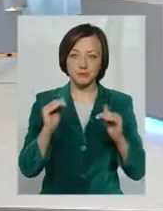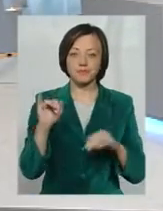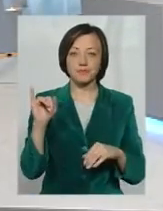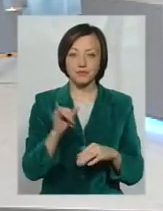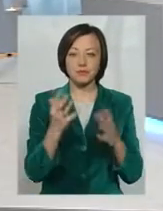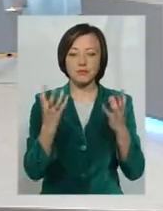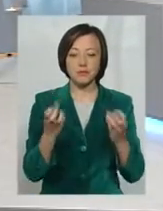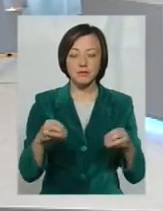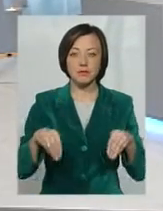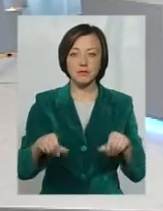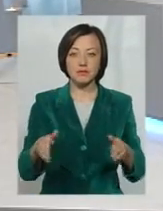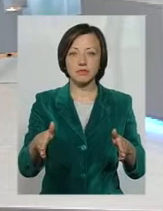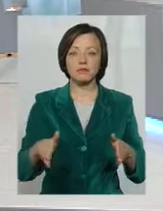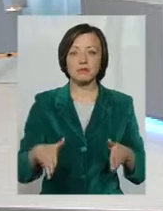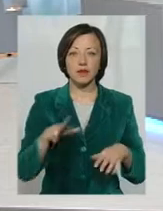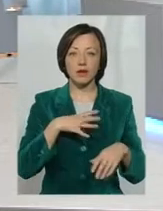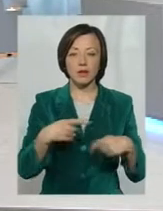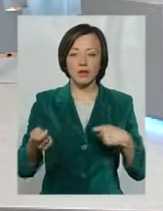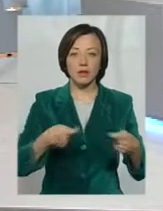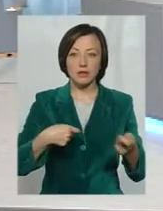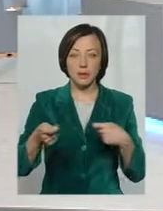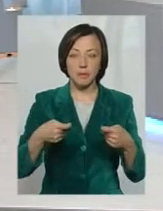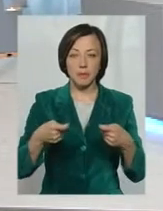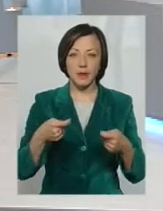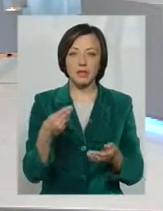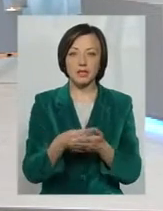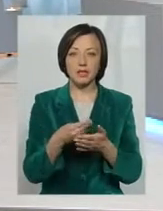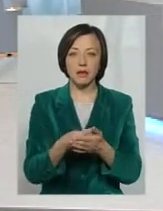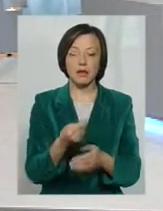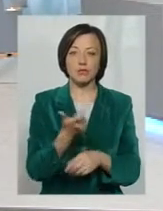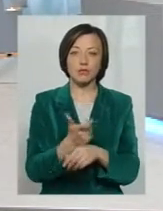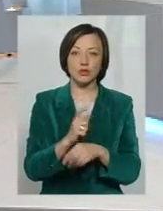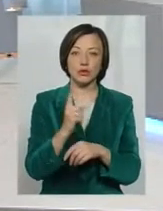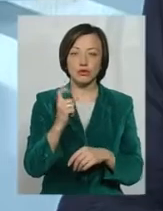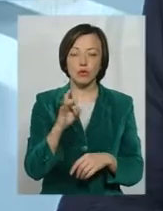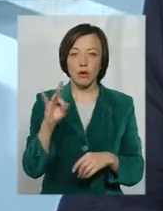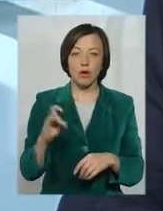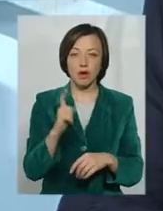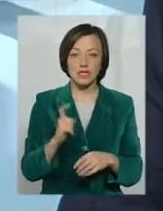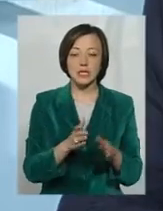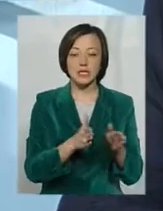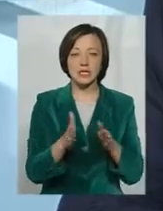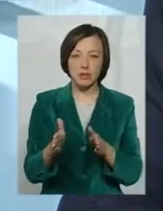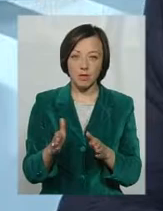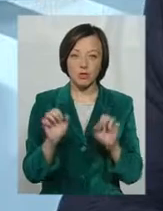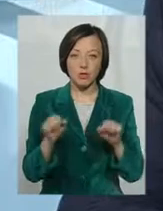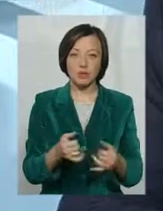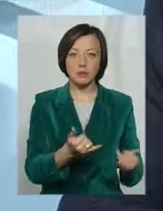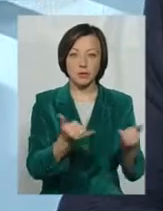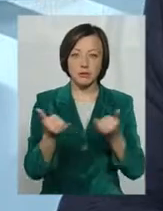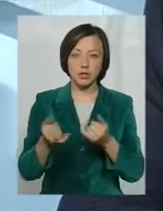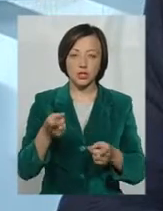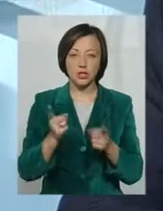ще земельна ділянка одна торгувалася, і в процесі торгів ціна зросла в 100 разів. Тобто, в принципі, система може забезпечити